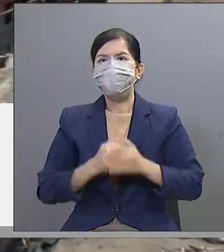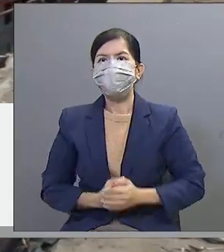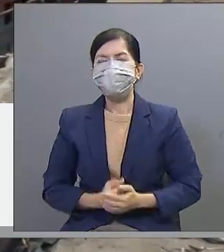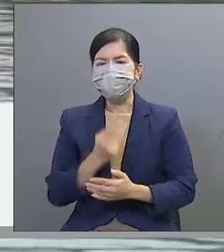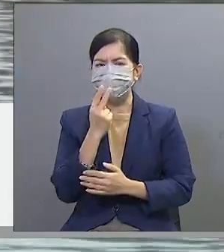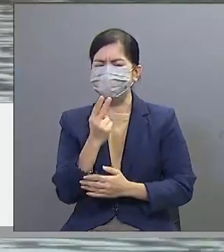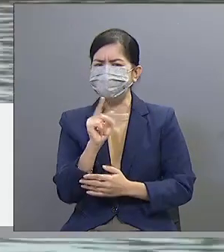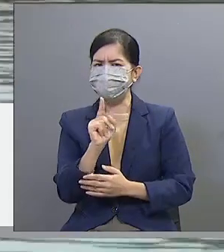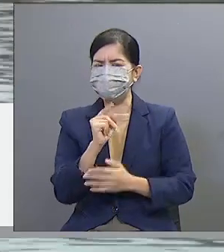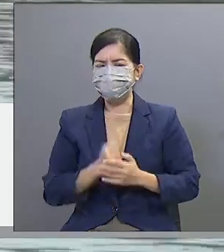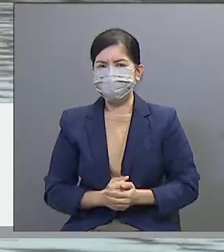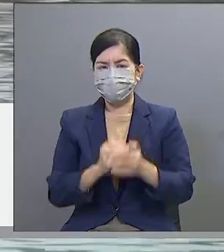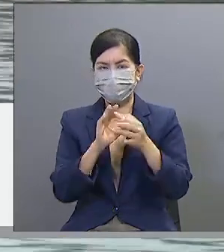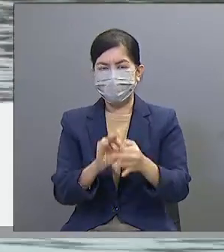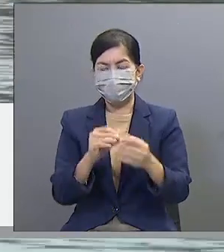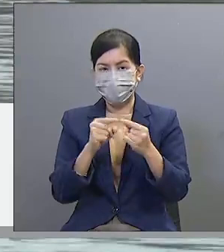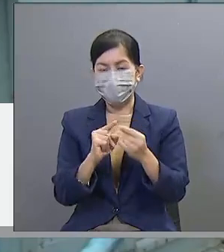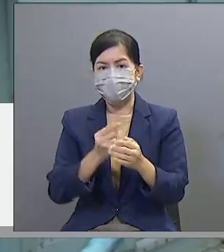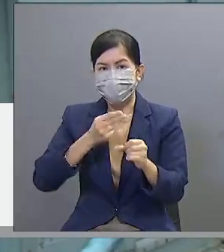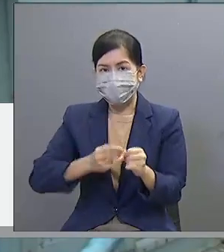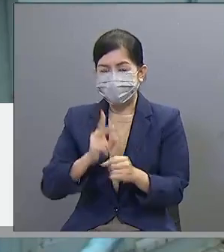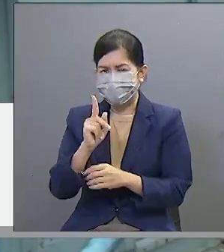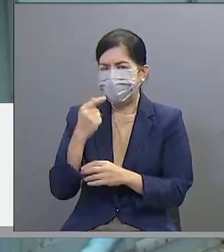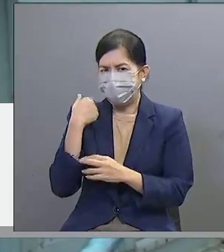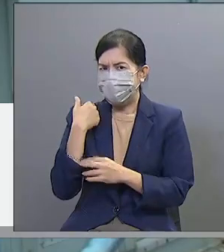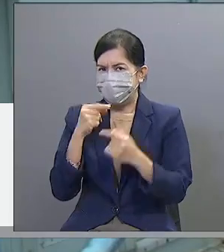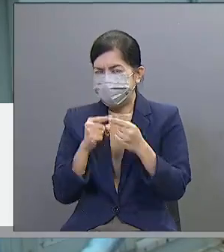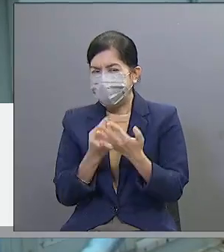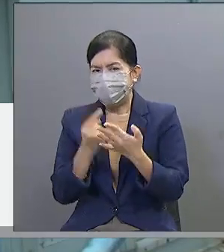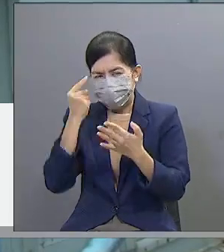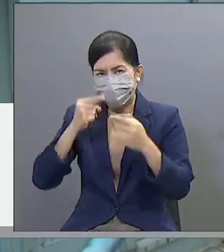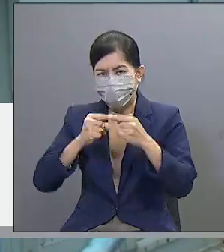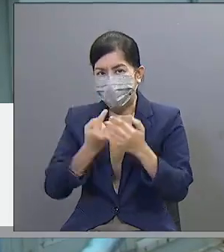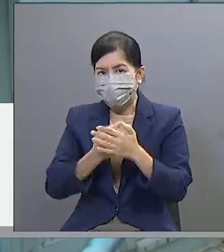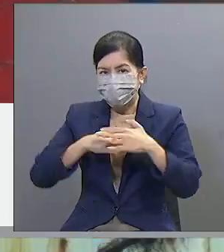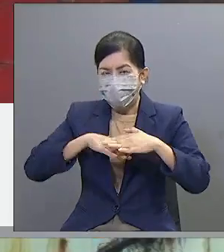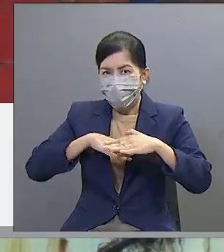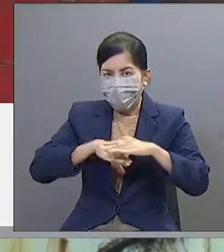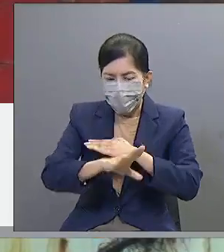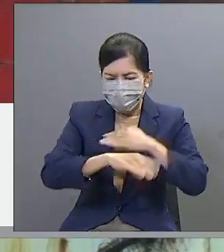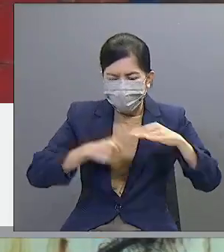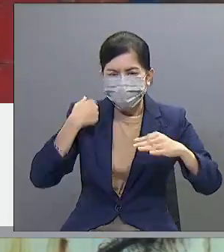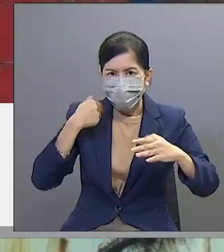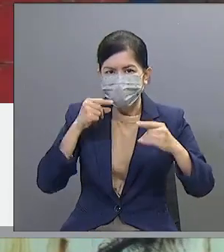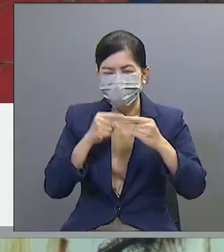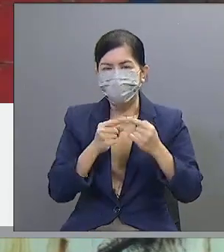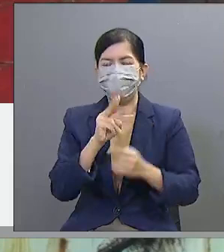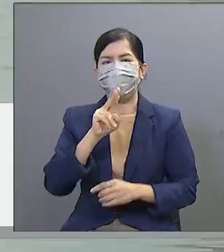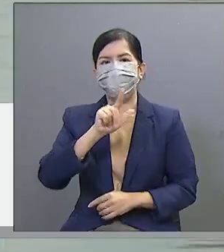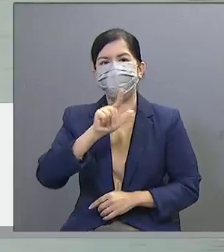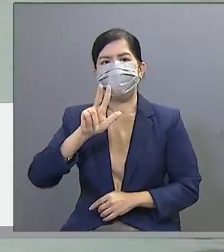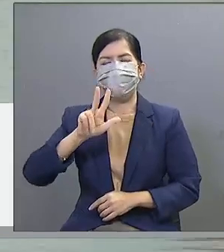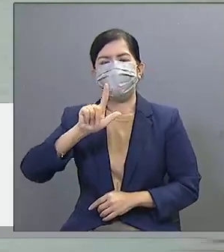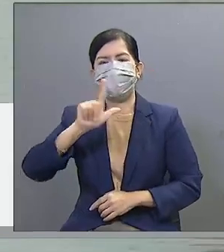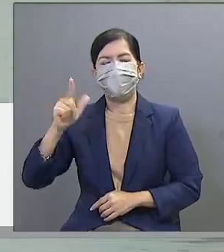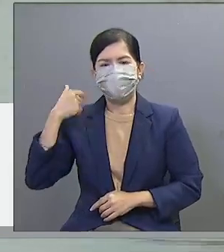ข้อสังเกตว่าปริมาณลักลอบน้ำมันเขียวน่าจะสูงกว่า 2-3 ล้านลิตรและน่าจะทำให้รัฐสูญเสียรายได้มากกว่า100ล้านบาท